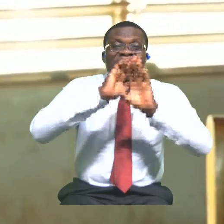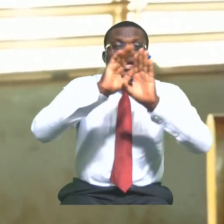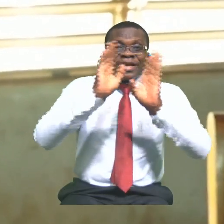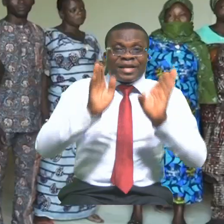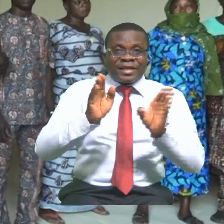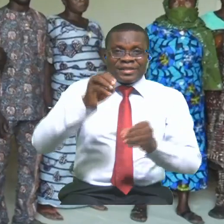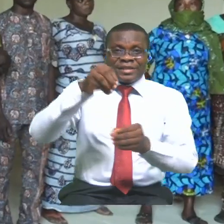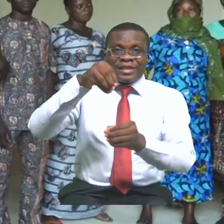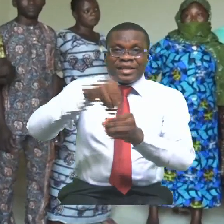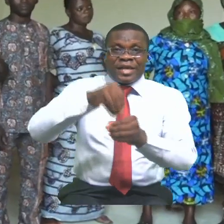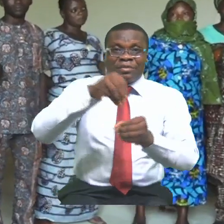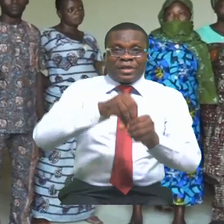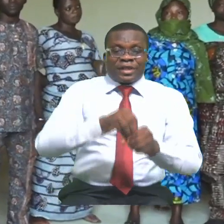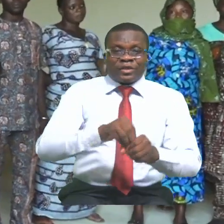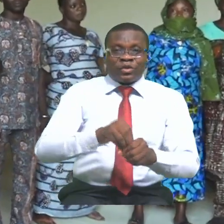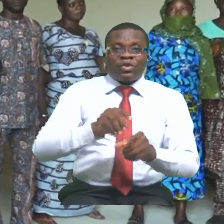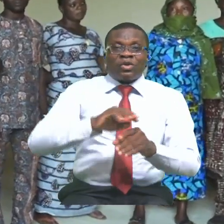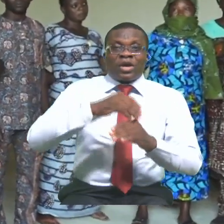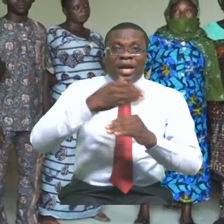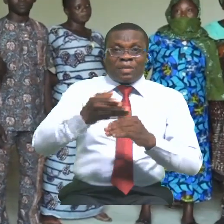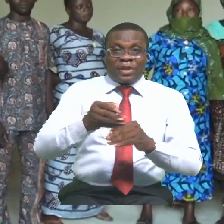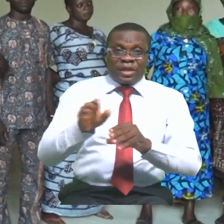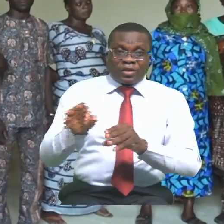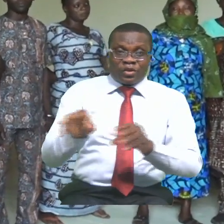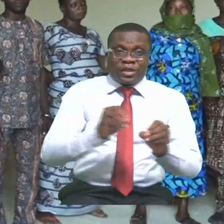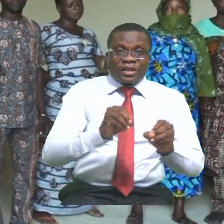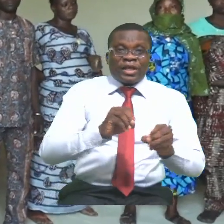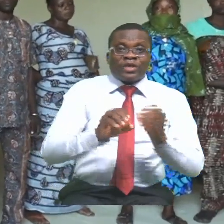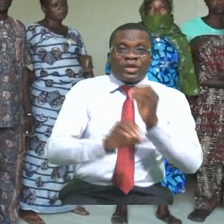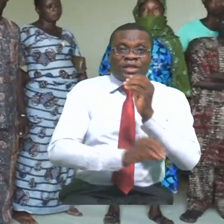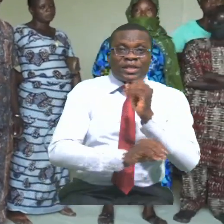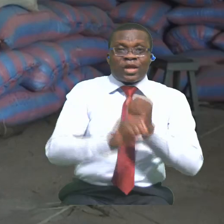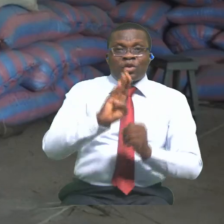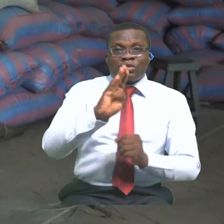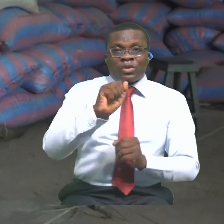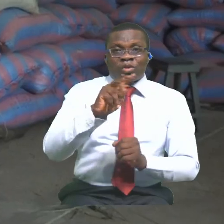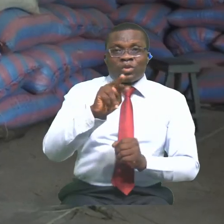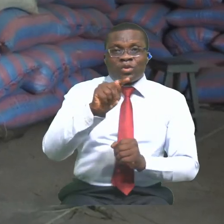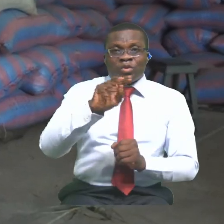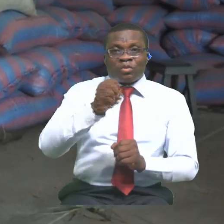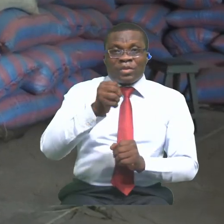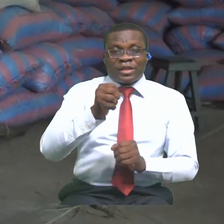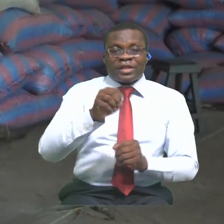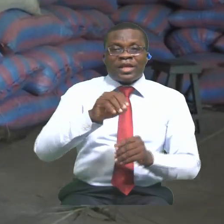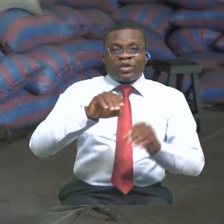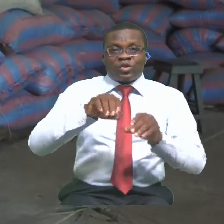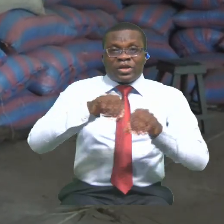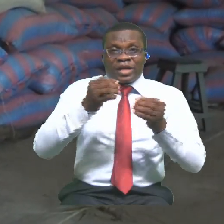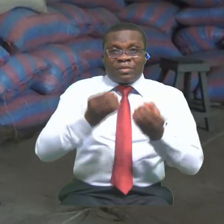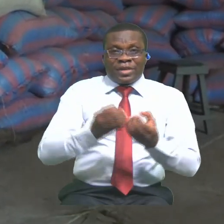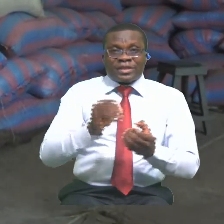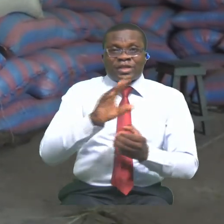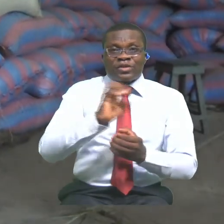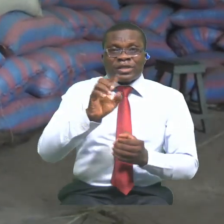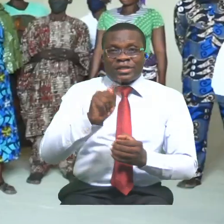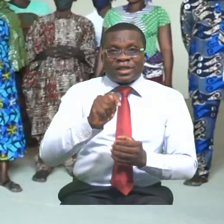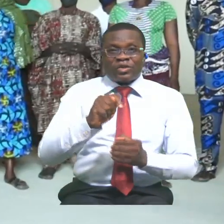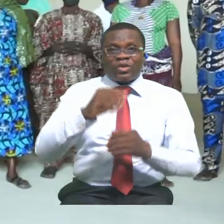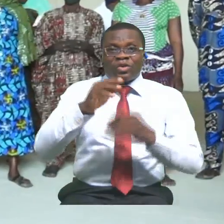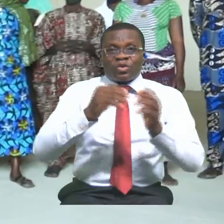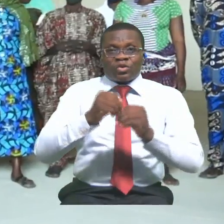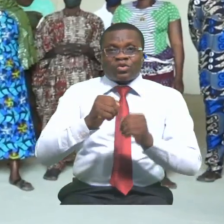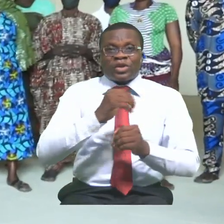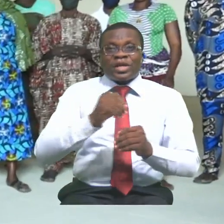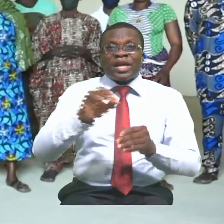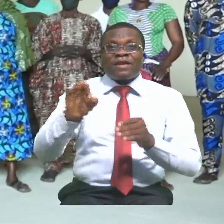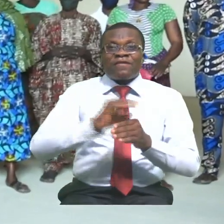plantations. À Coco, dans la commune de Banté, un magasin de stockage d'une capacité de 500 tonnes est construit et déjà fonctionnel.